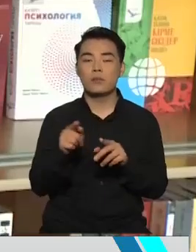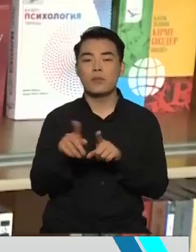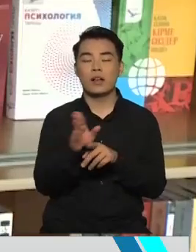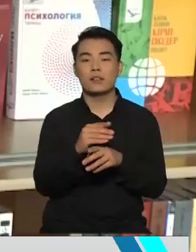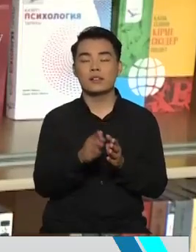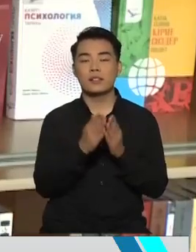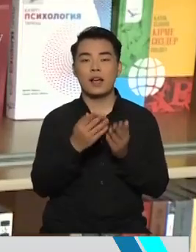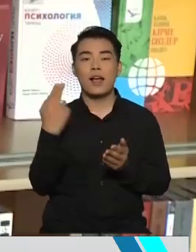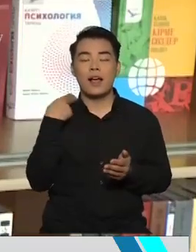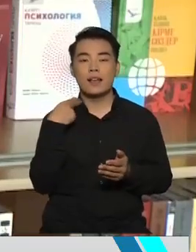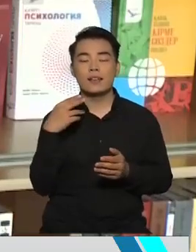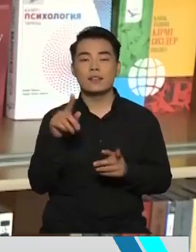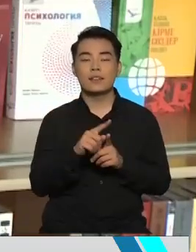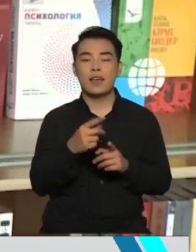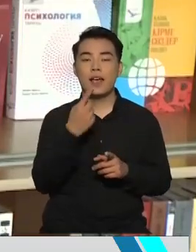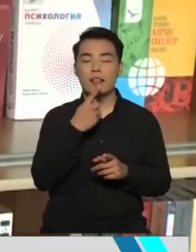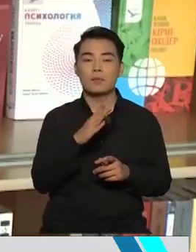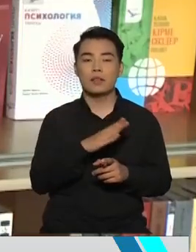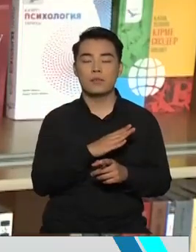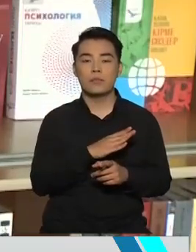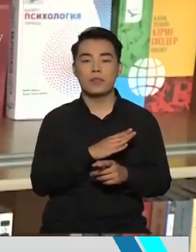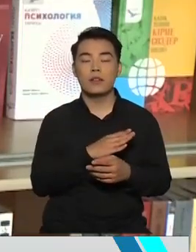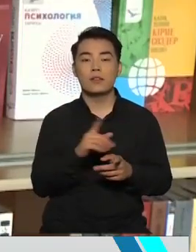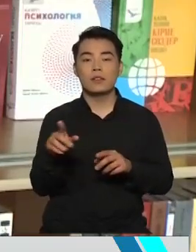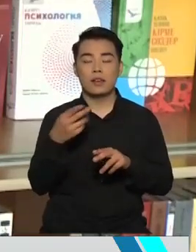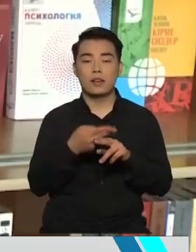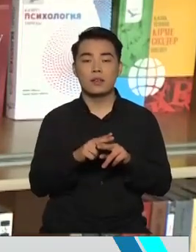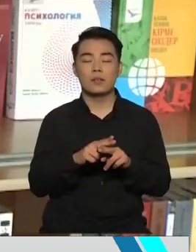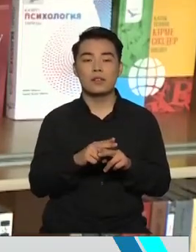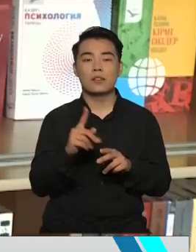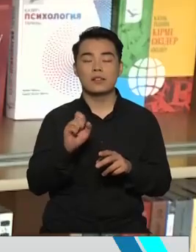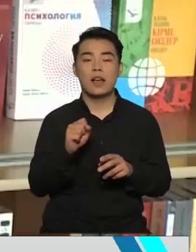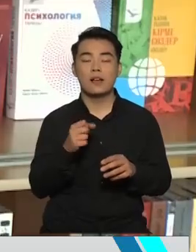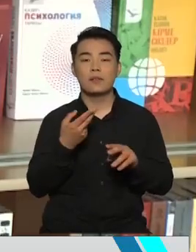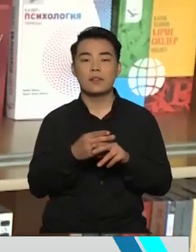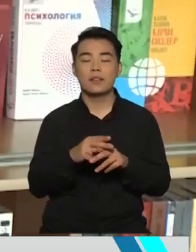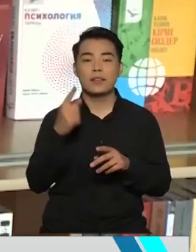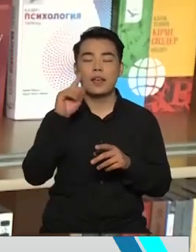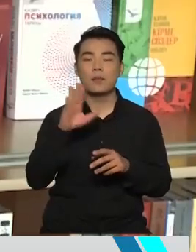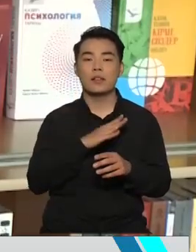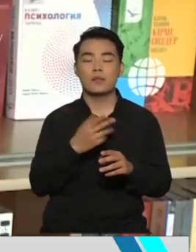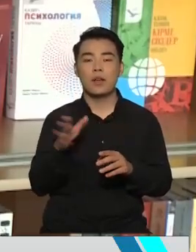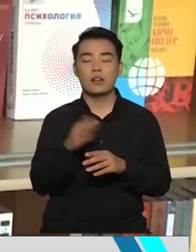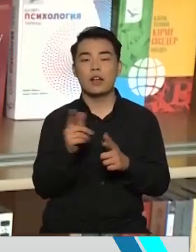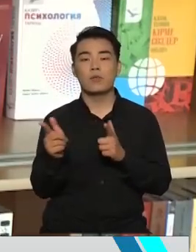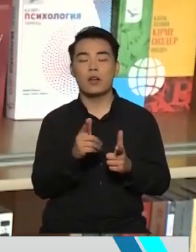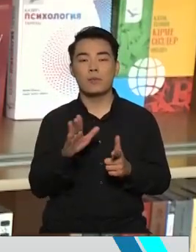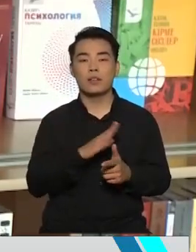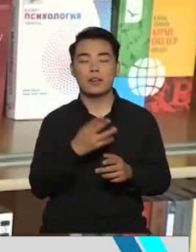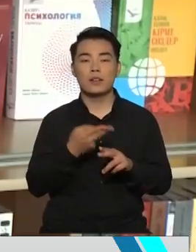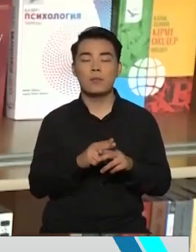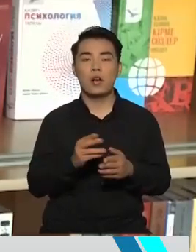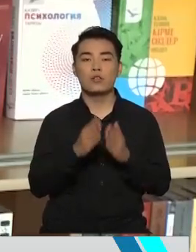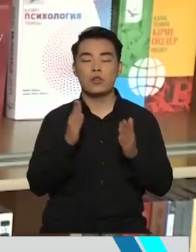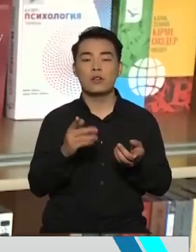книгу на английском языке. Мы, безусловно, взялись за эту идею с энтузиазмом, и для нас это большая